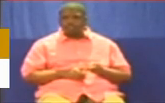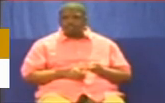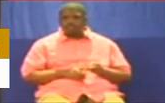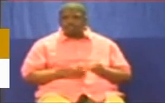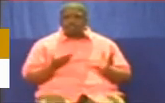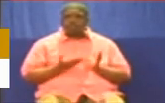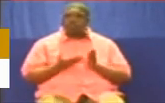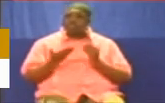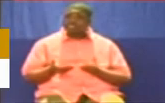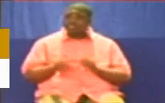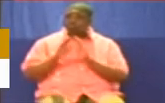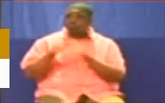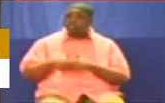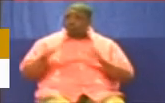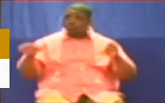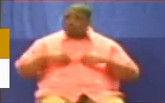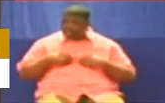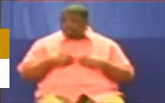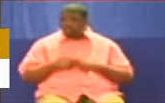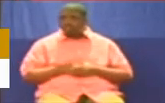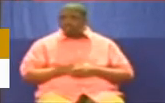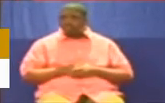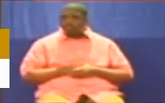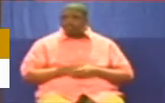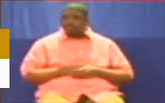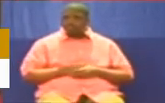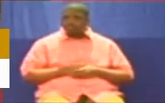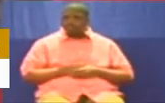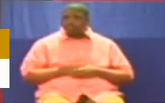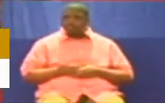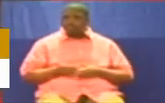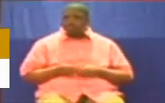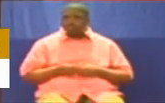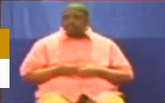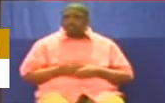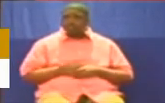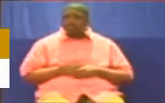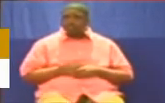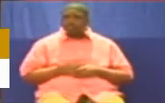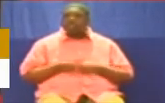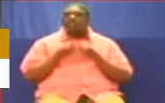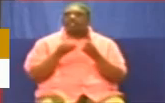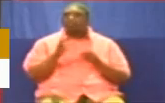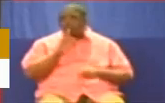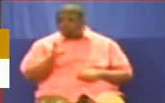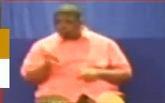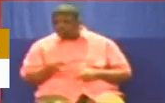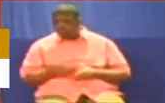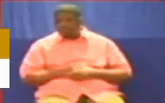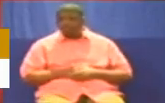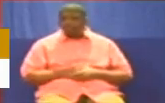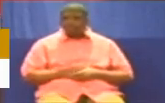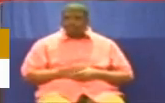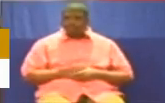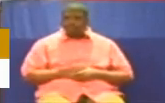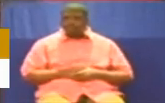Naomba sasa bunge zima likubali. Toa hoja. Natoa hoja.